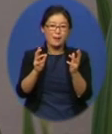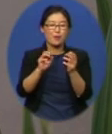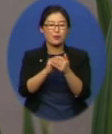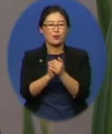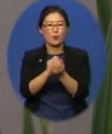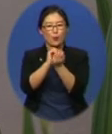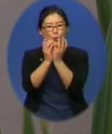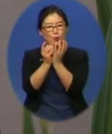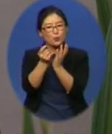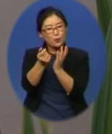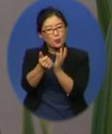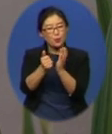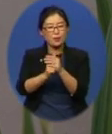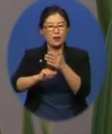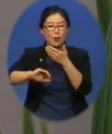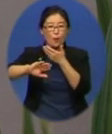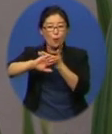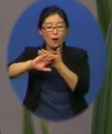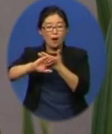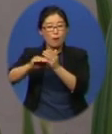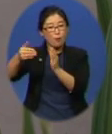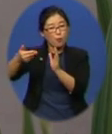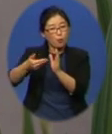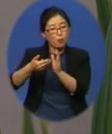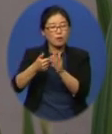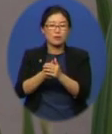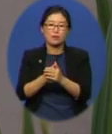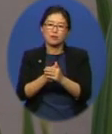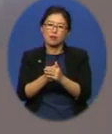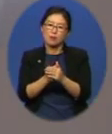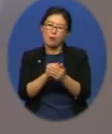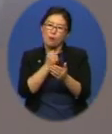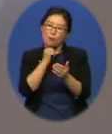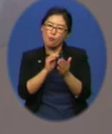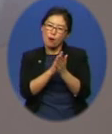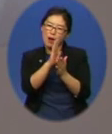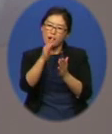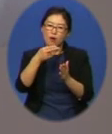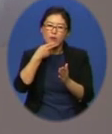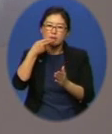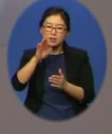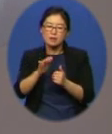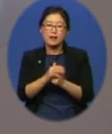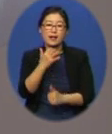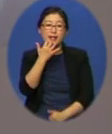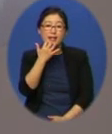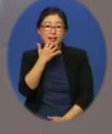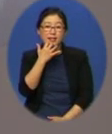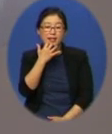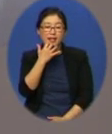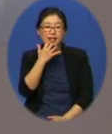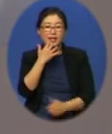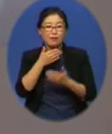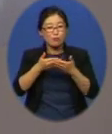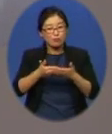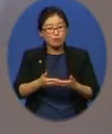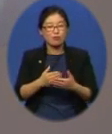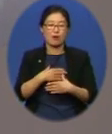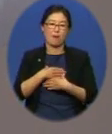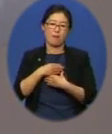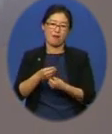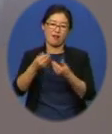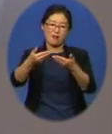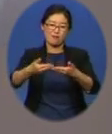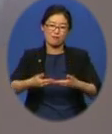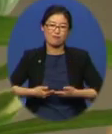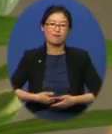외래종처럼 화려하지는 않지만 색이 온화하고 그윽한 향기가 있어 편안함을 주는 것이 특징인데요.